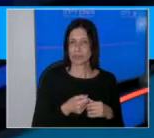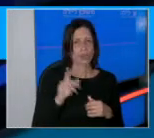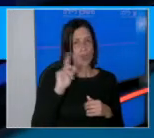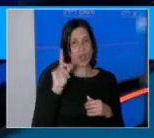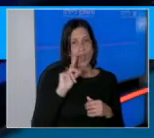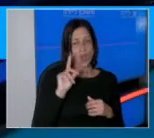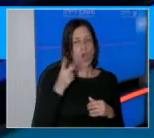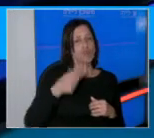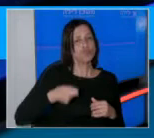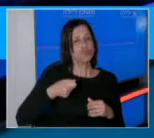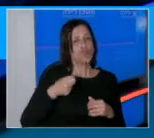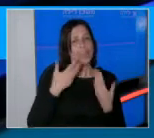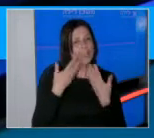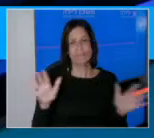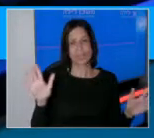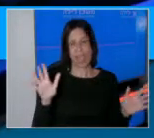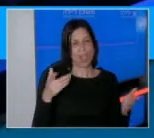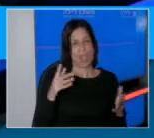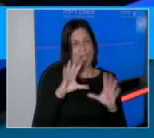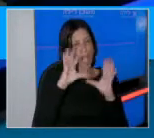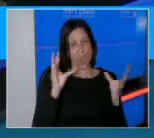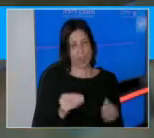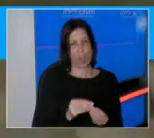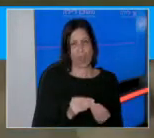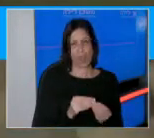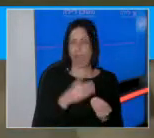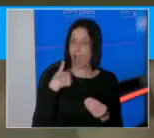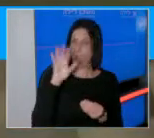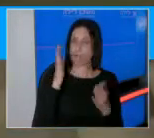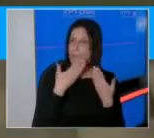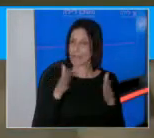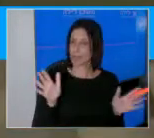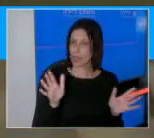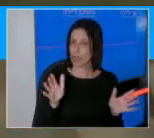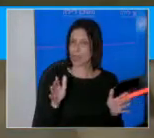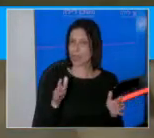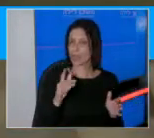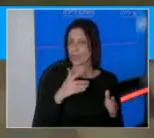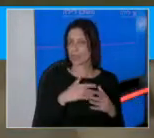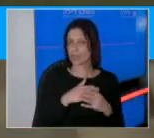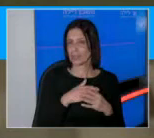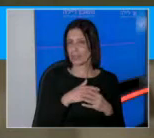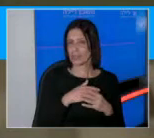לא, אני חושבת שהשוק הוא לא נפתח כבר, זהו, אני חושבת שהרוב פתוח. לא, השוק... רק שאני לא מביאה לנו...